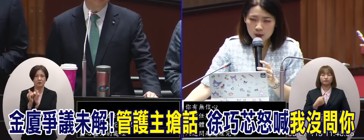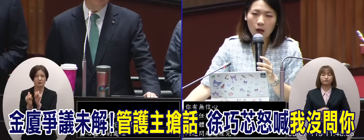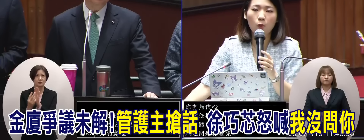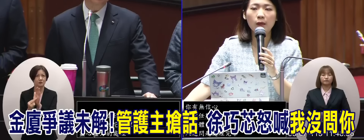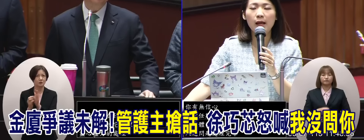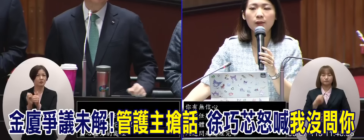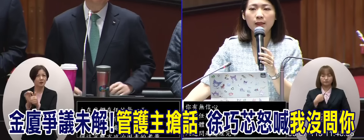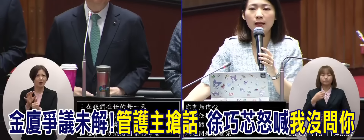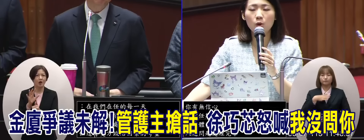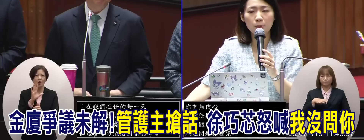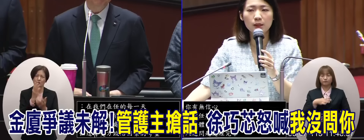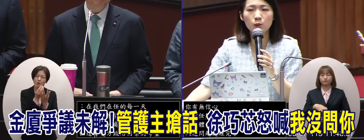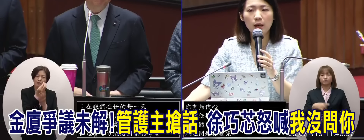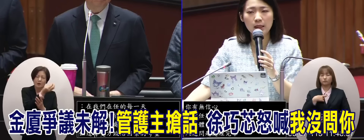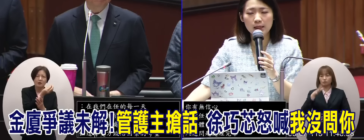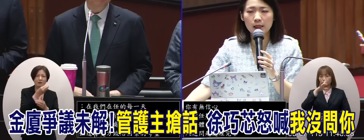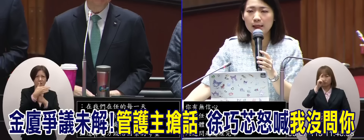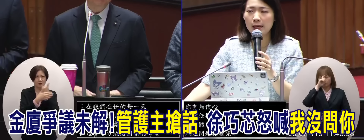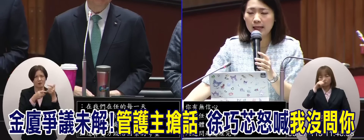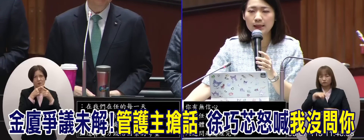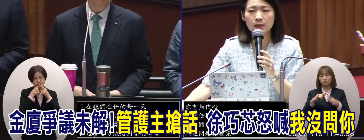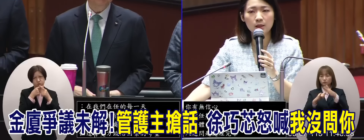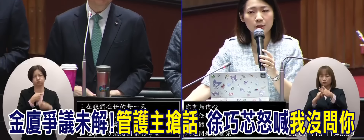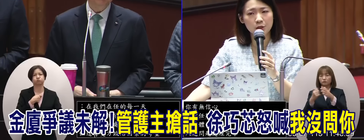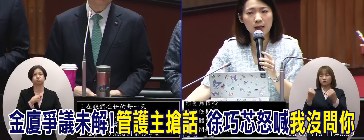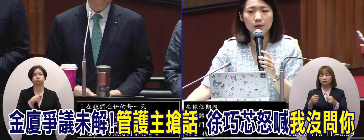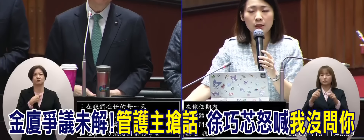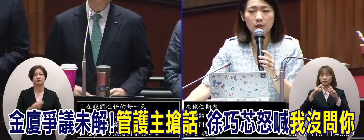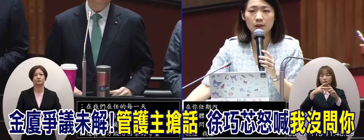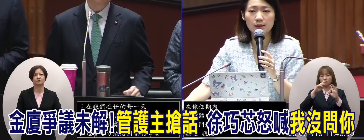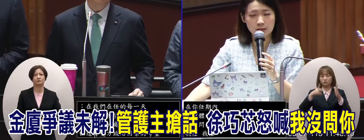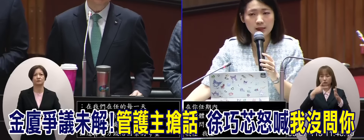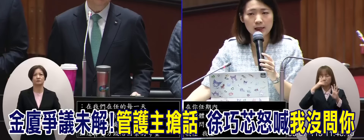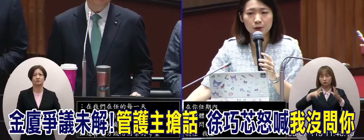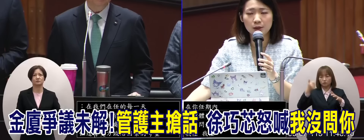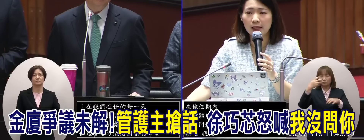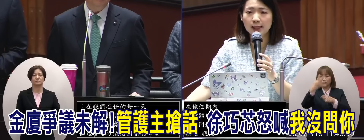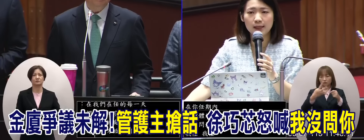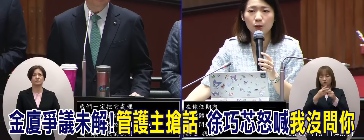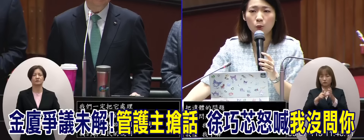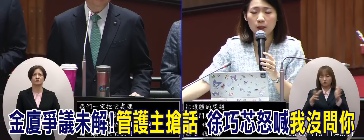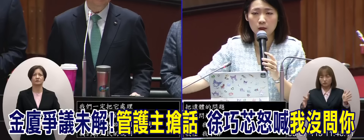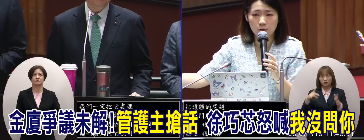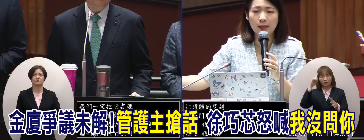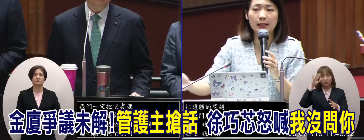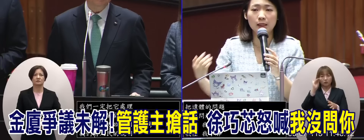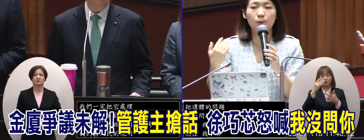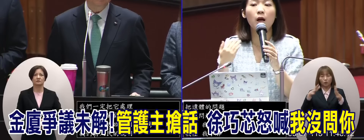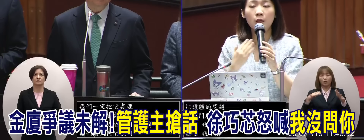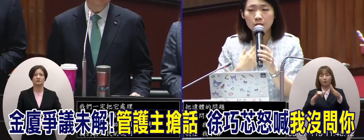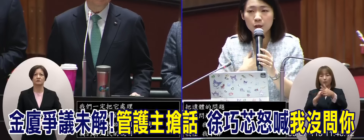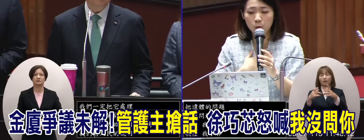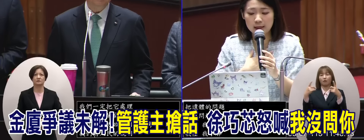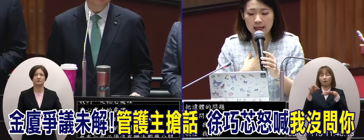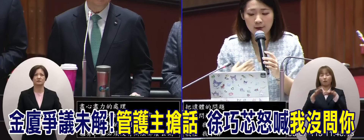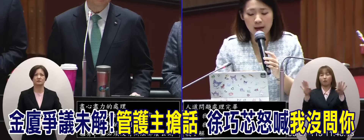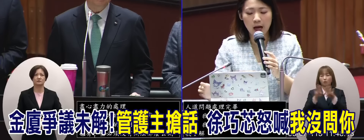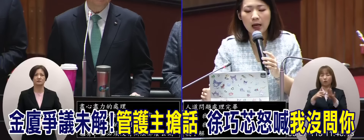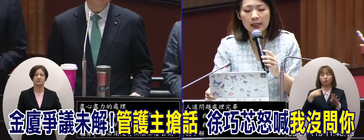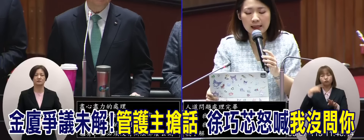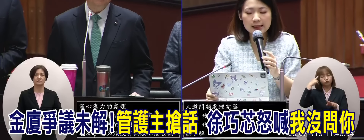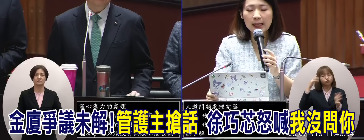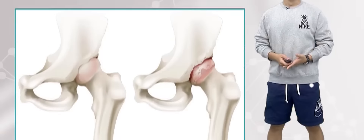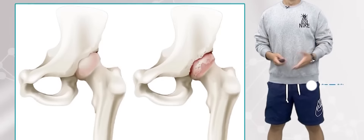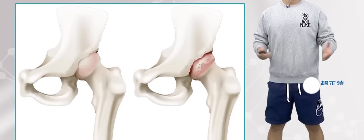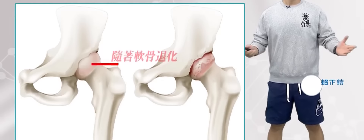公开。 我懂，我了解，但我不希望遗体在赖清德上任的四年之间一千多天都放在金门，这是我的想法